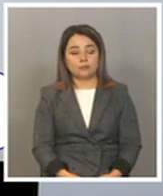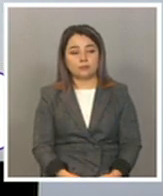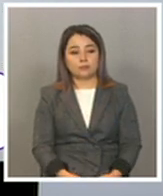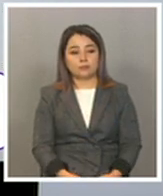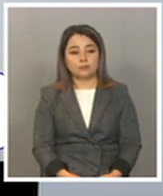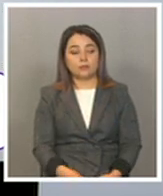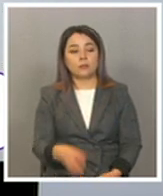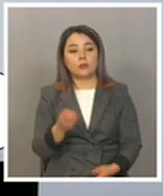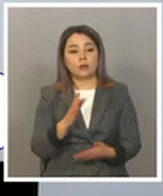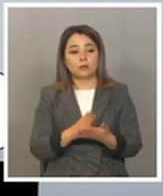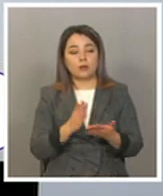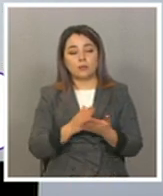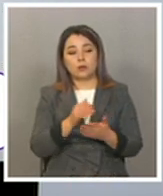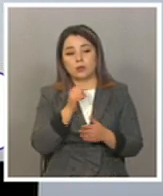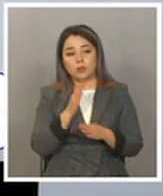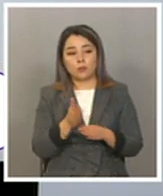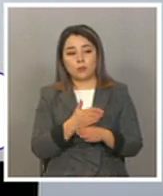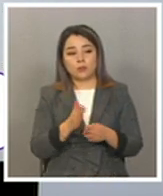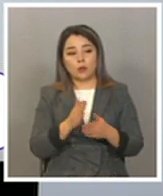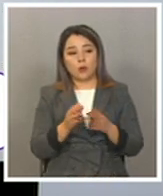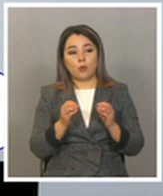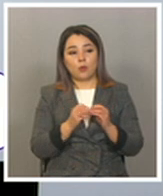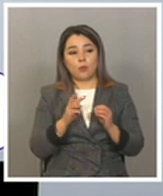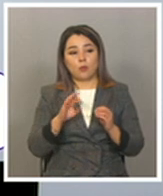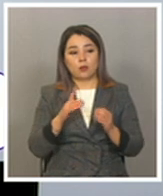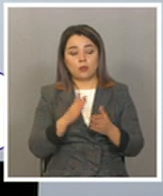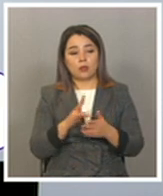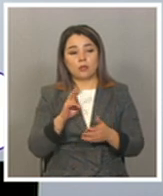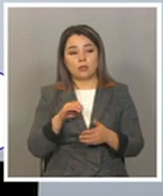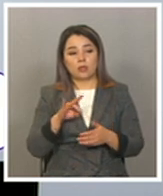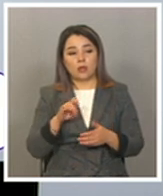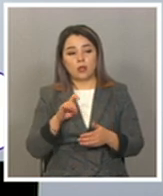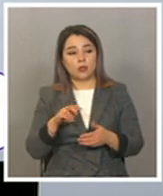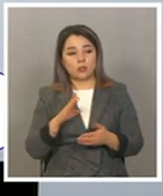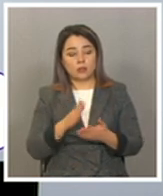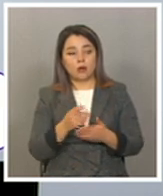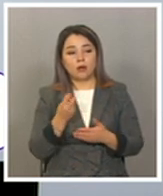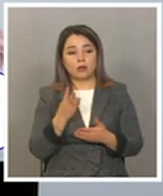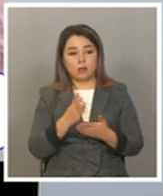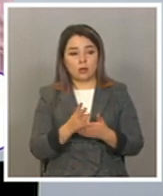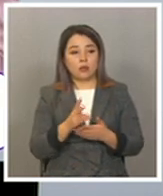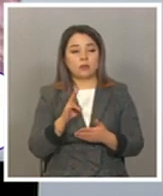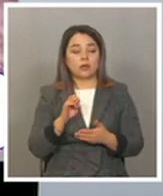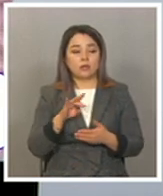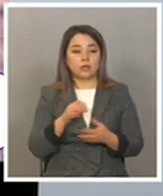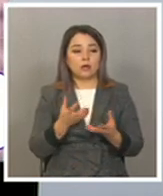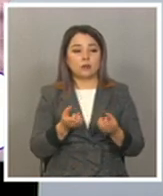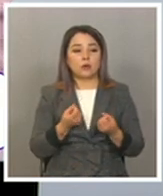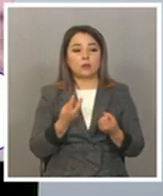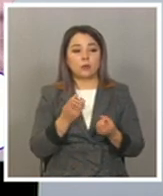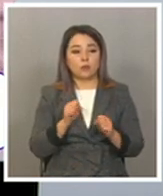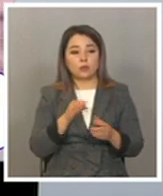Ары қарай пропорция жүргіземіз. 10 моль натрий хлоридінен қанша натрий алуға болады?